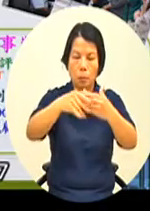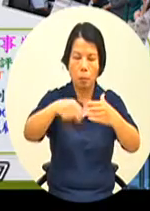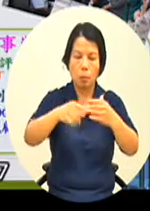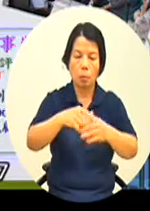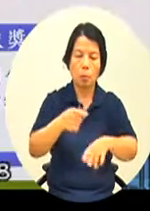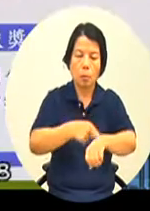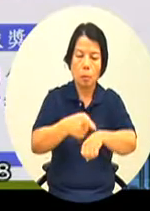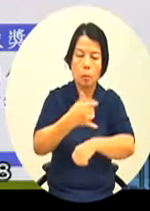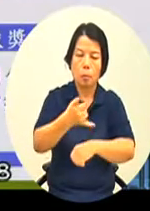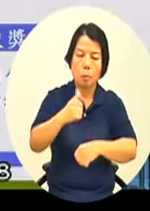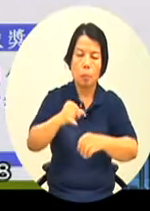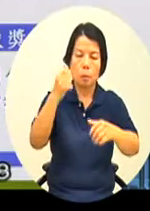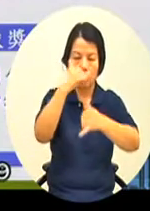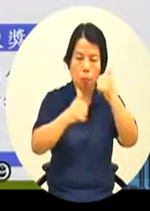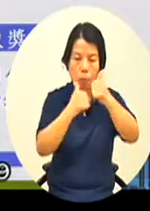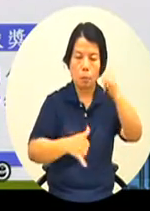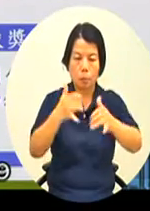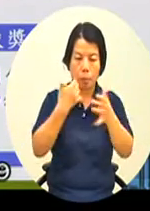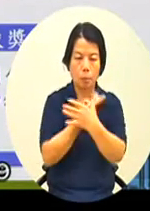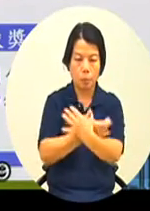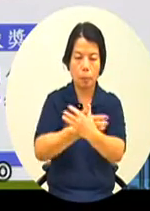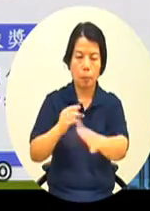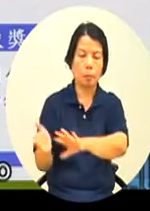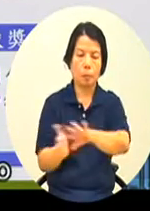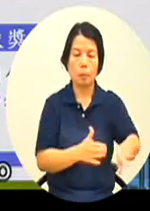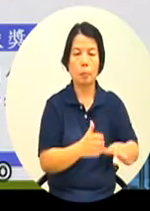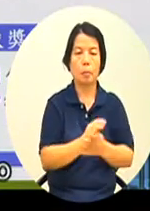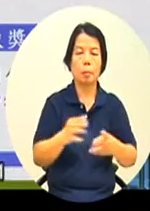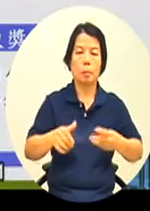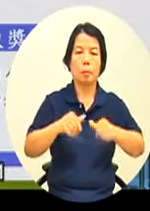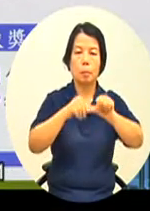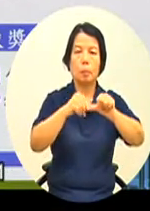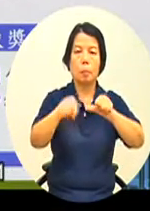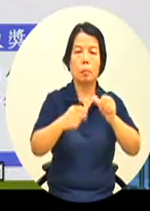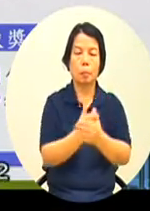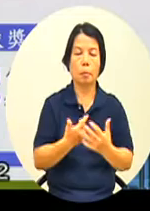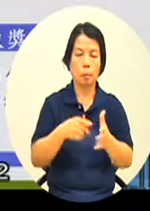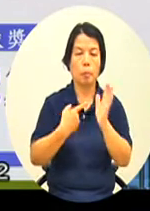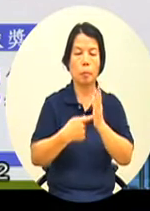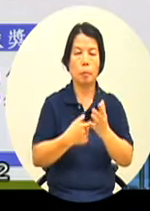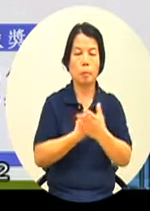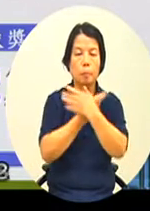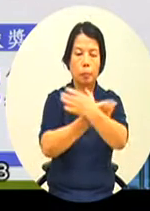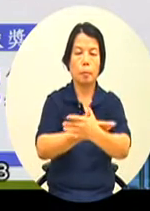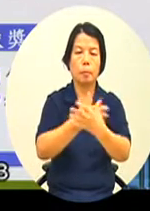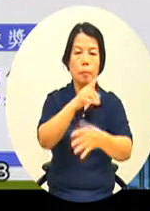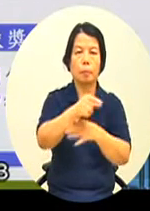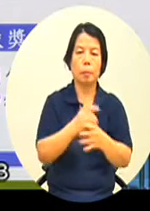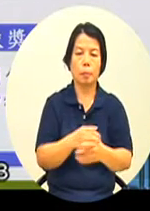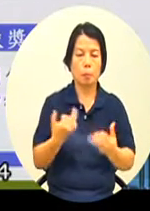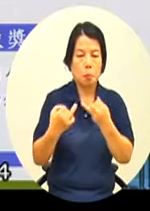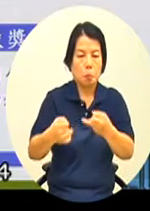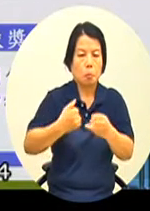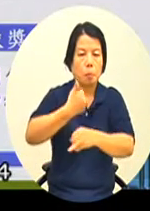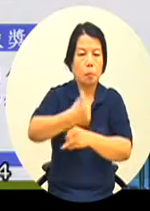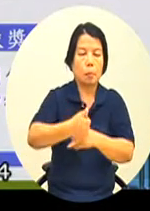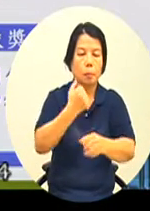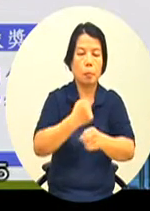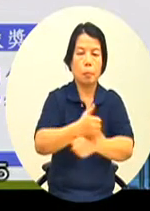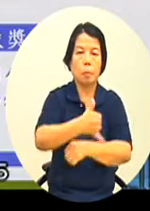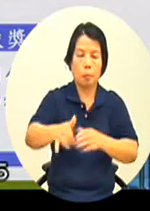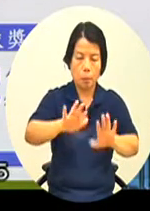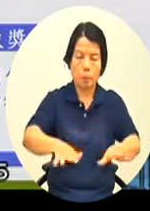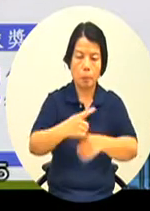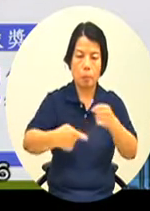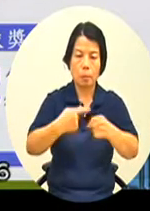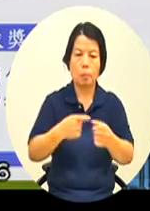事奖。在第五大项表彰绩优楷模以及激励公务人部分，我们今年我